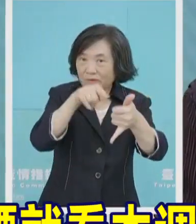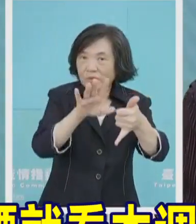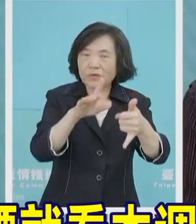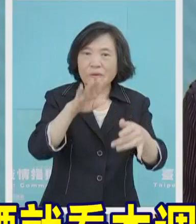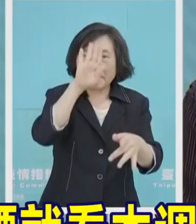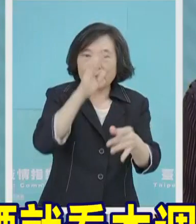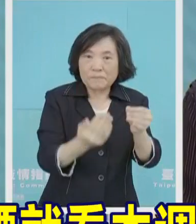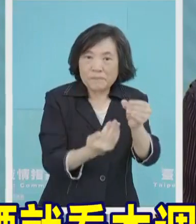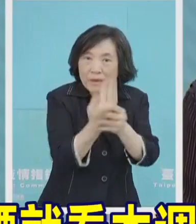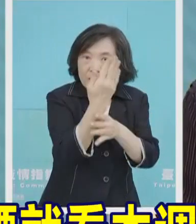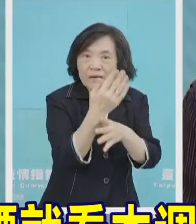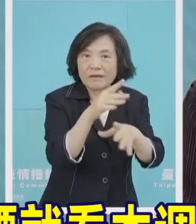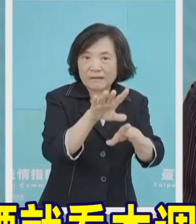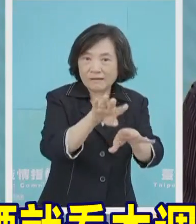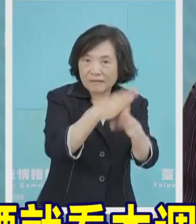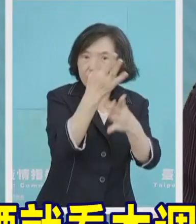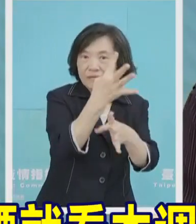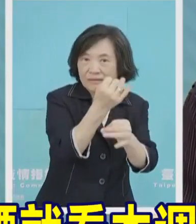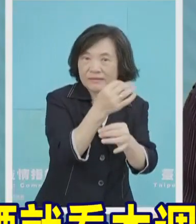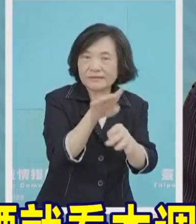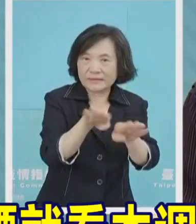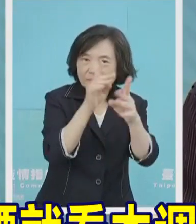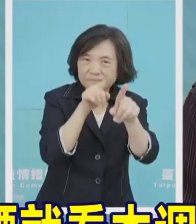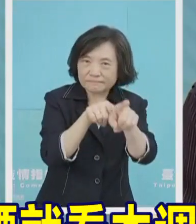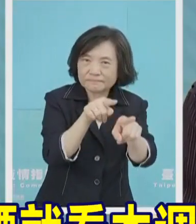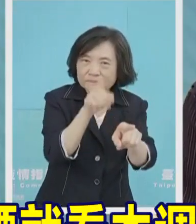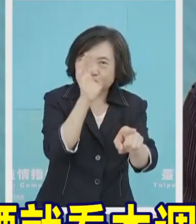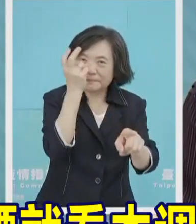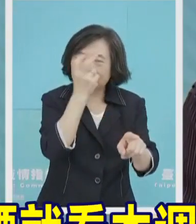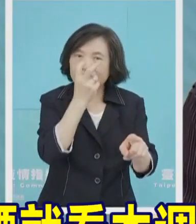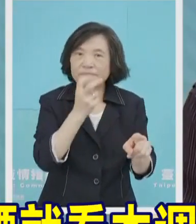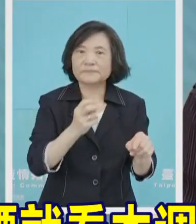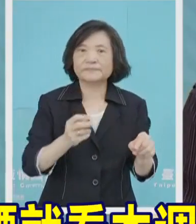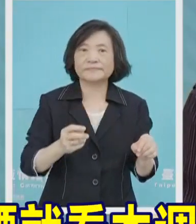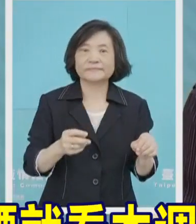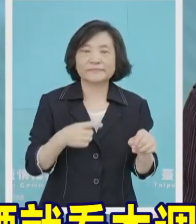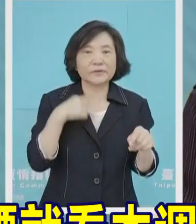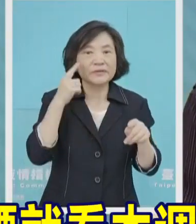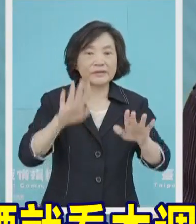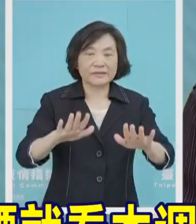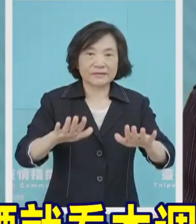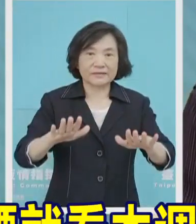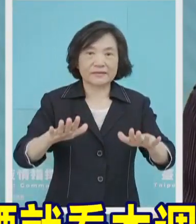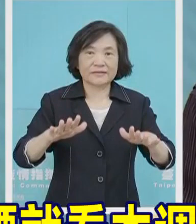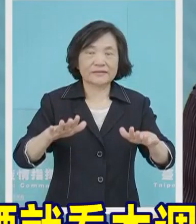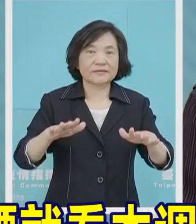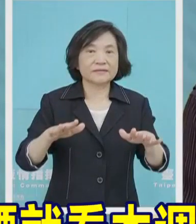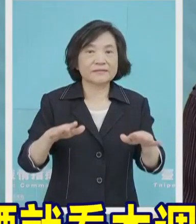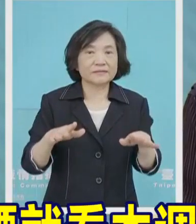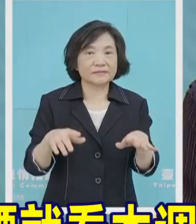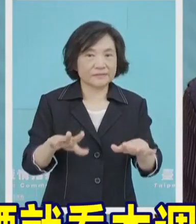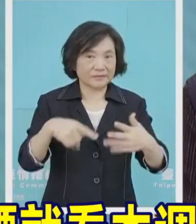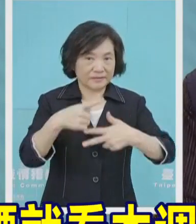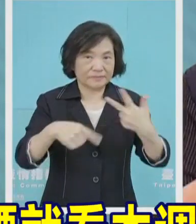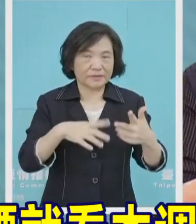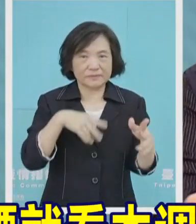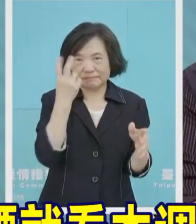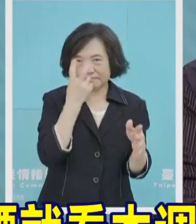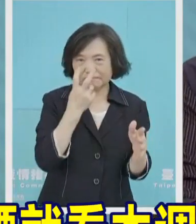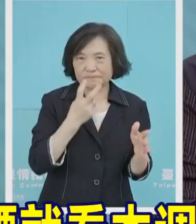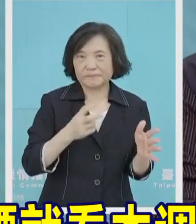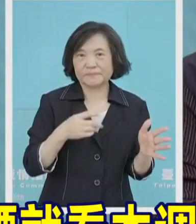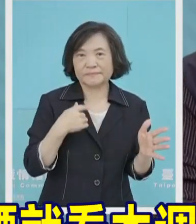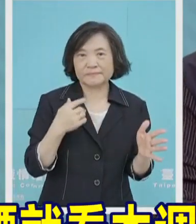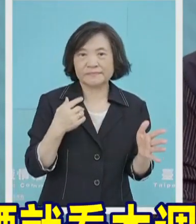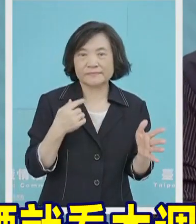日哈去当坐标，你知道吗？其实这个礼拜就是检查，你知道吗？我